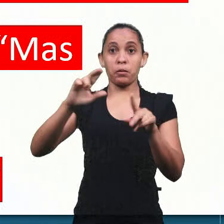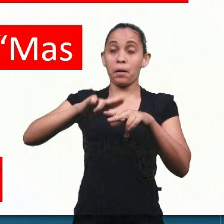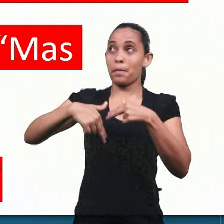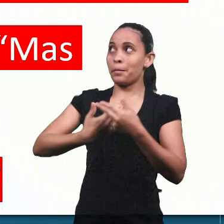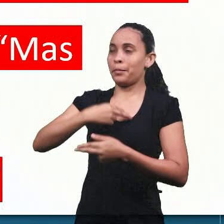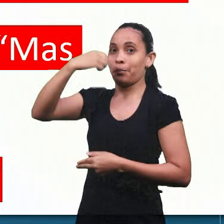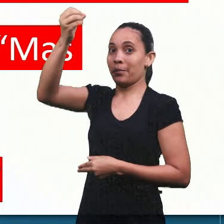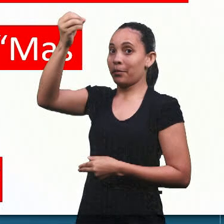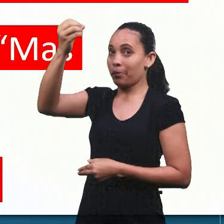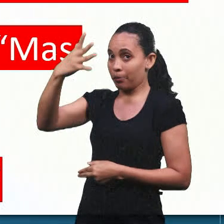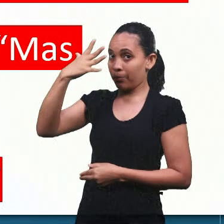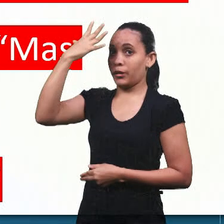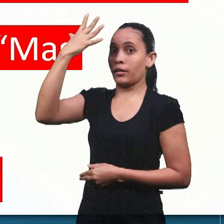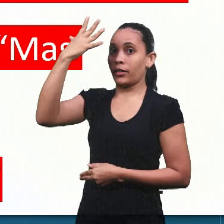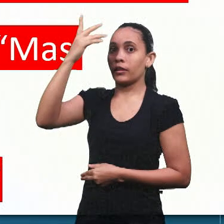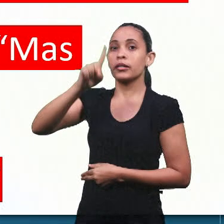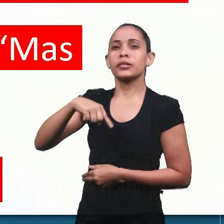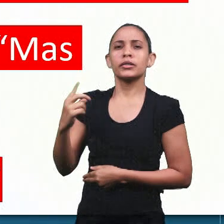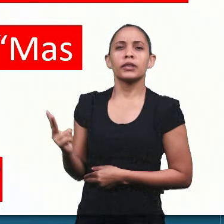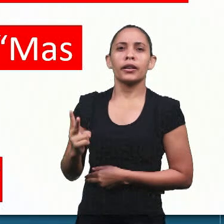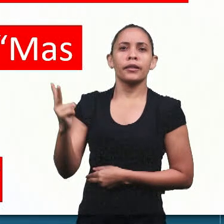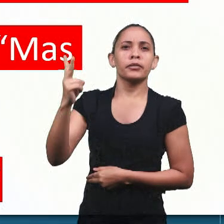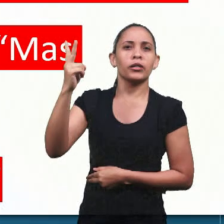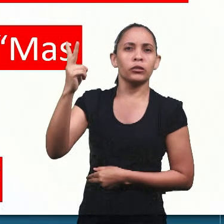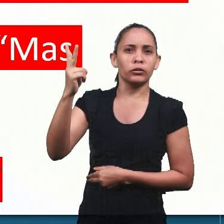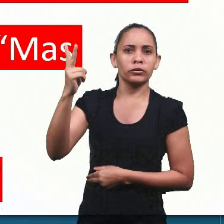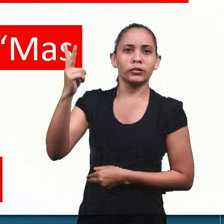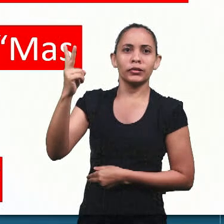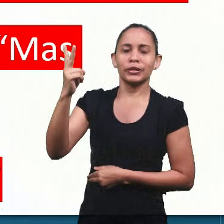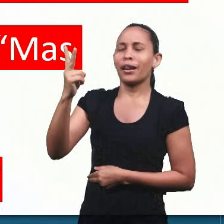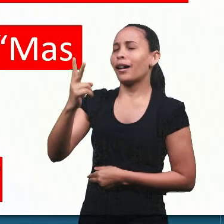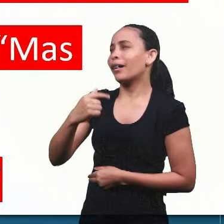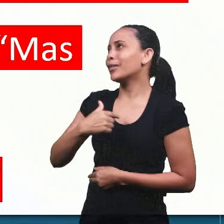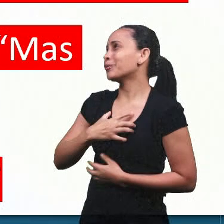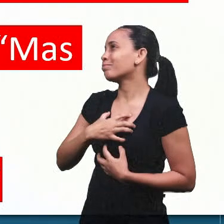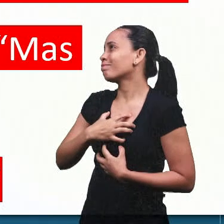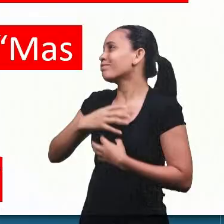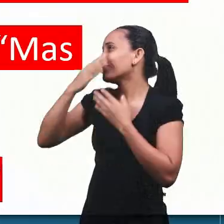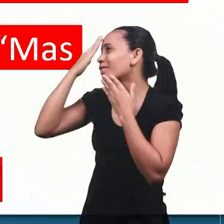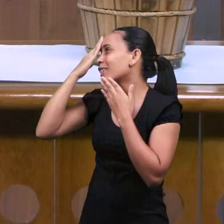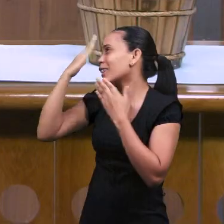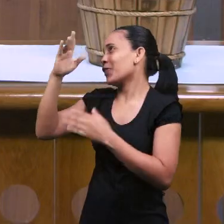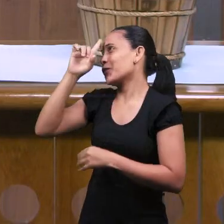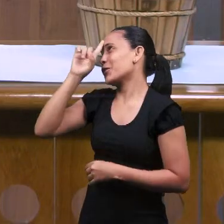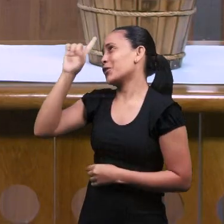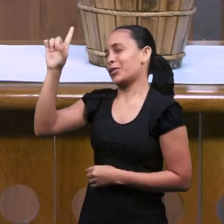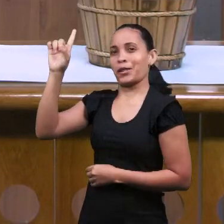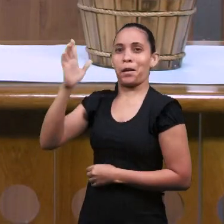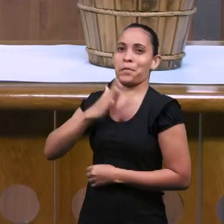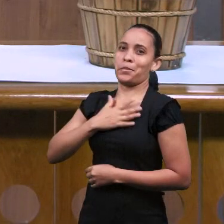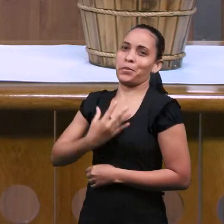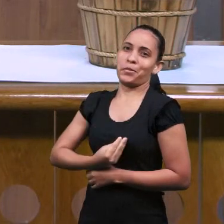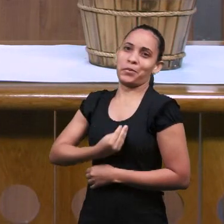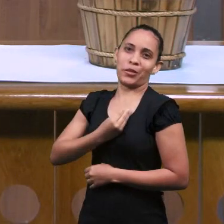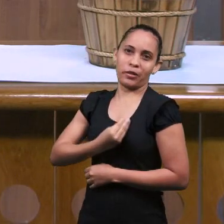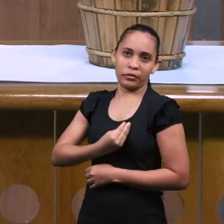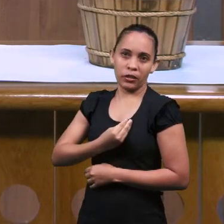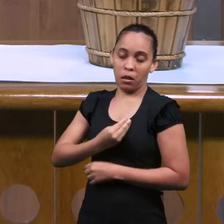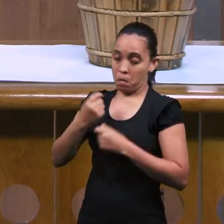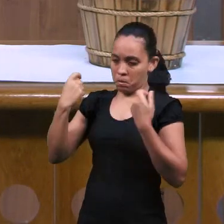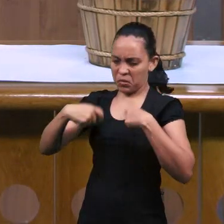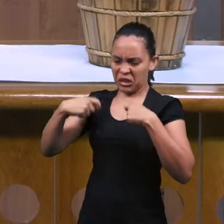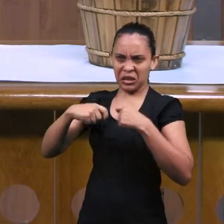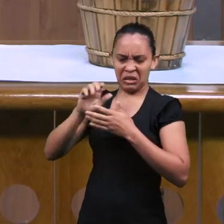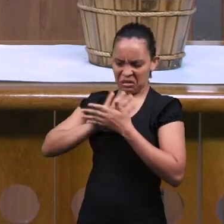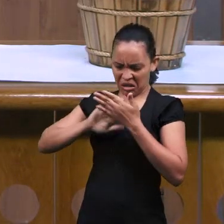dit, cette valeur, je dois donner à Dieu. Je dois remercier à Dieu. Ma vie, Dieu n'a pas besoin ni de moi,